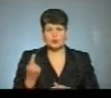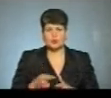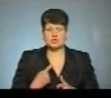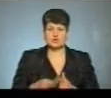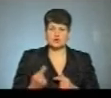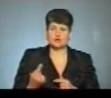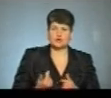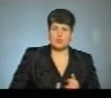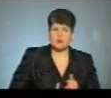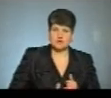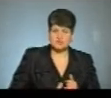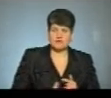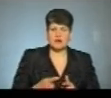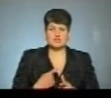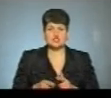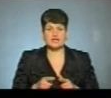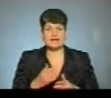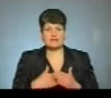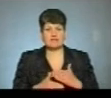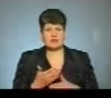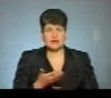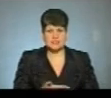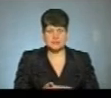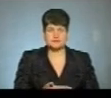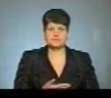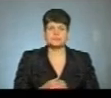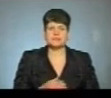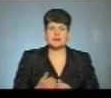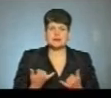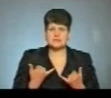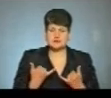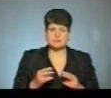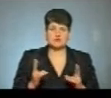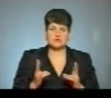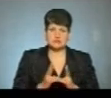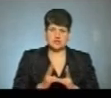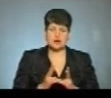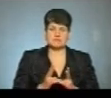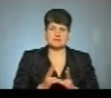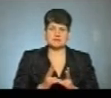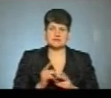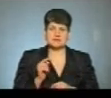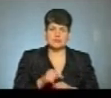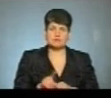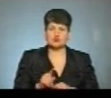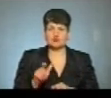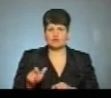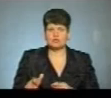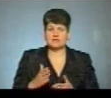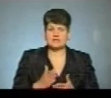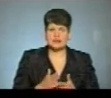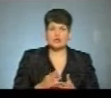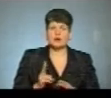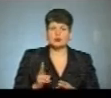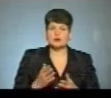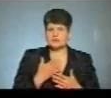одиноко проживаючи, чи інвалід. Та? Хоча ми зараз зустрічаємося і стикаємося з тим, що є люди, які, наприклад, без